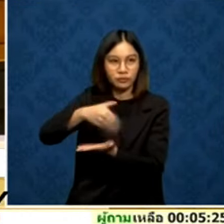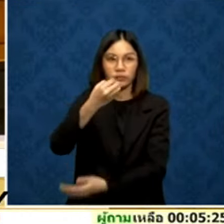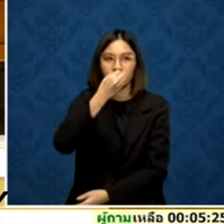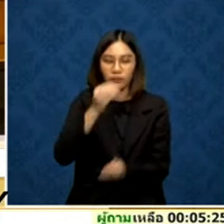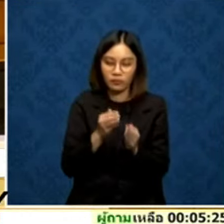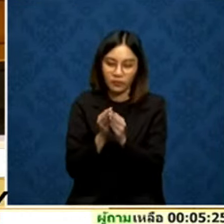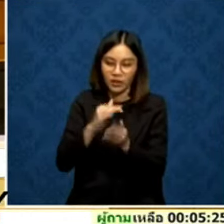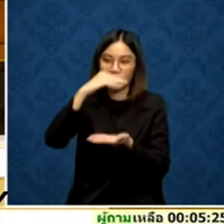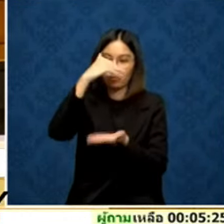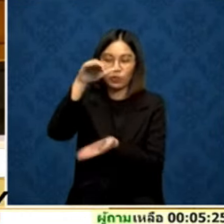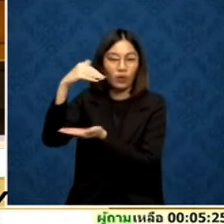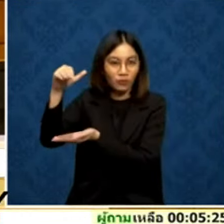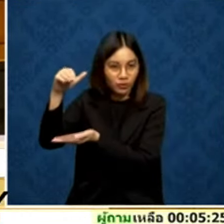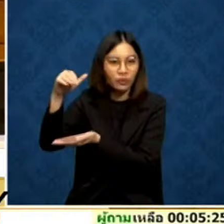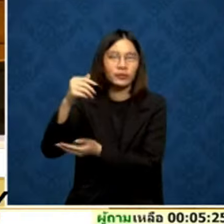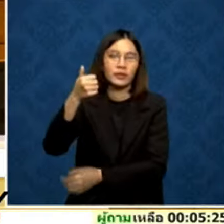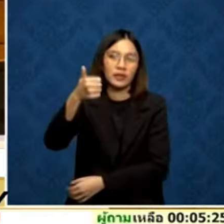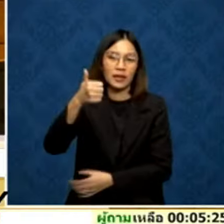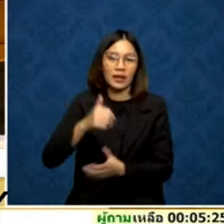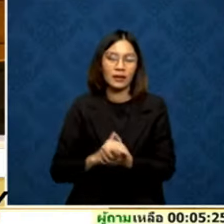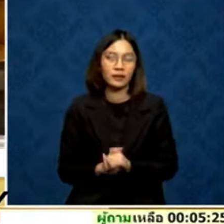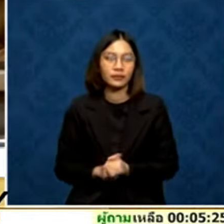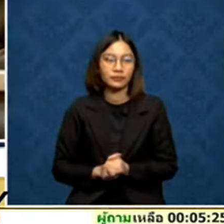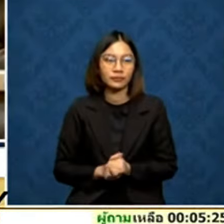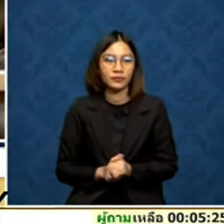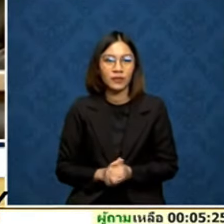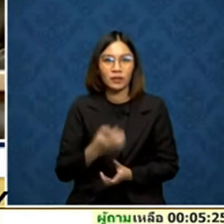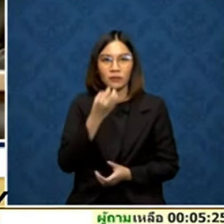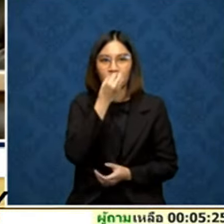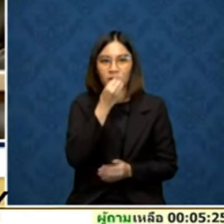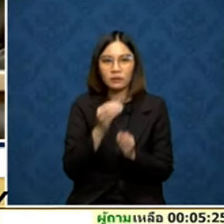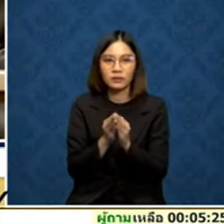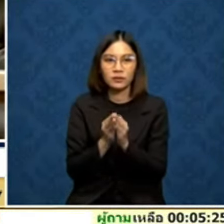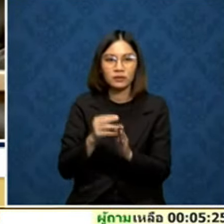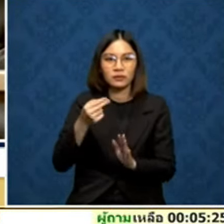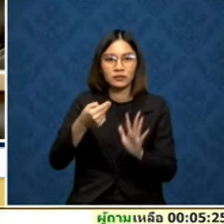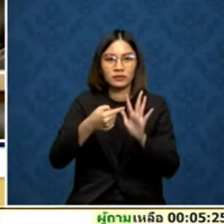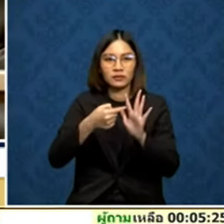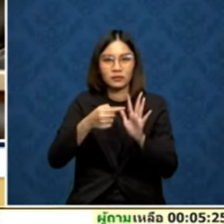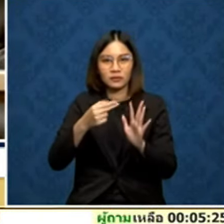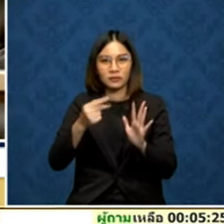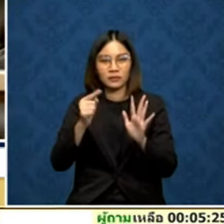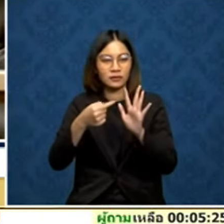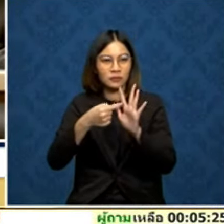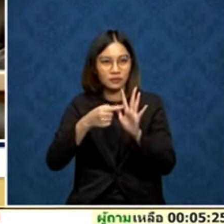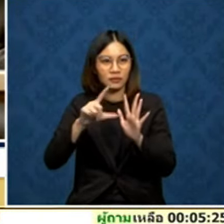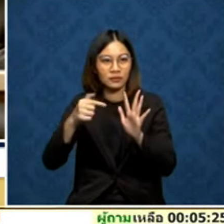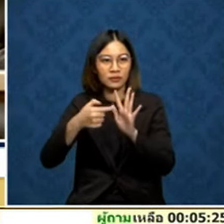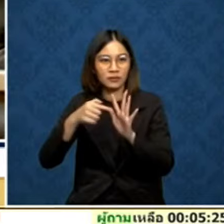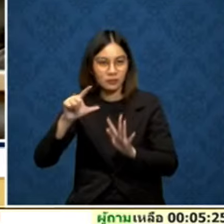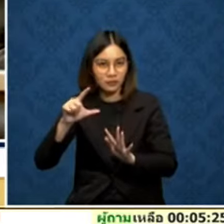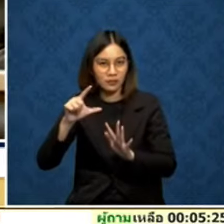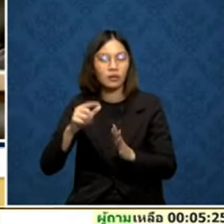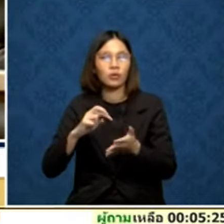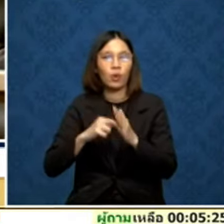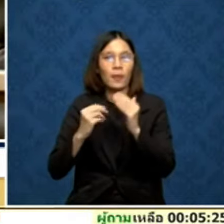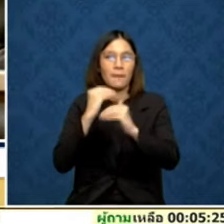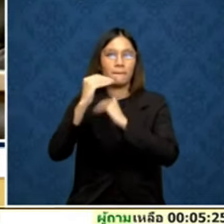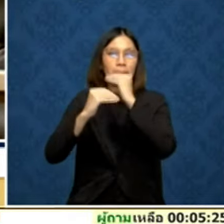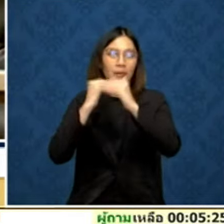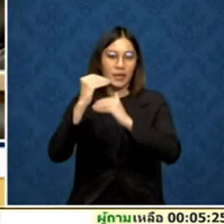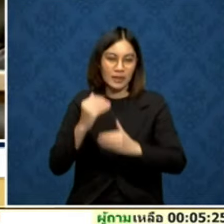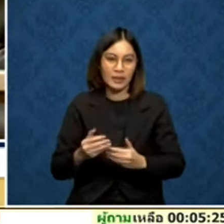ได้ไม่ใช่ส่งออกแค่วัตถุดิบอย่างเดียวนะครับอาหารฮาลาลก็เป็นจุดหนึ่งที่เราสามารถที่จะยกระดับโครงสร้างรายได้ของพี่น้องประชา